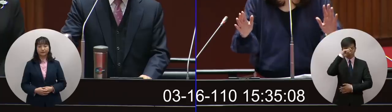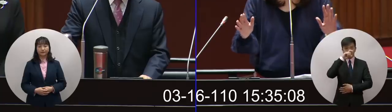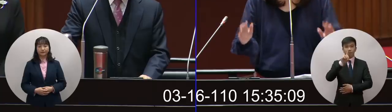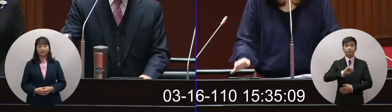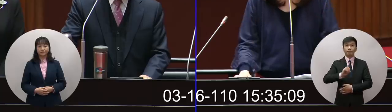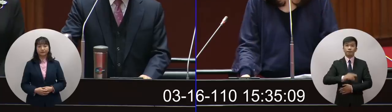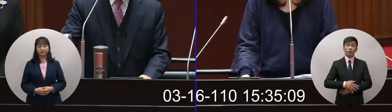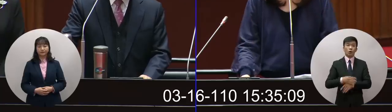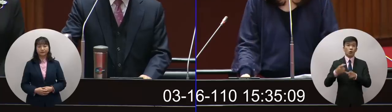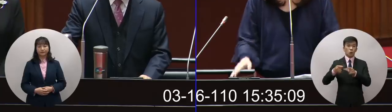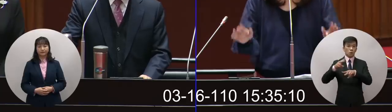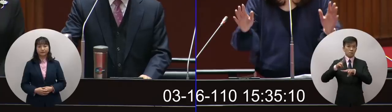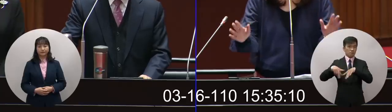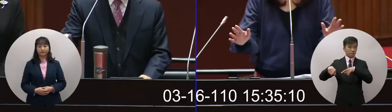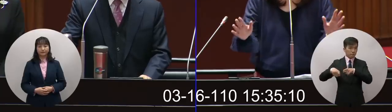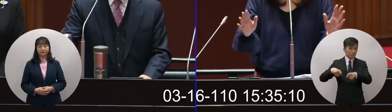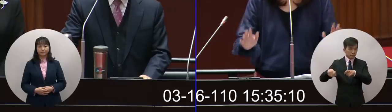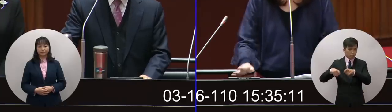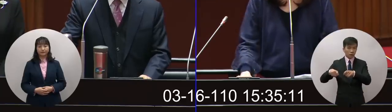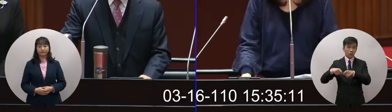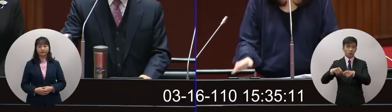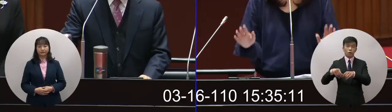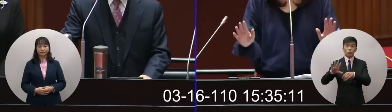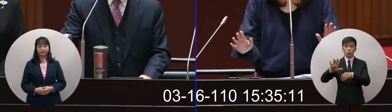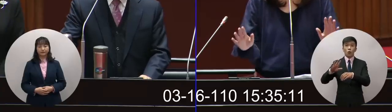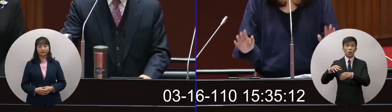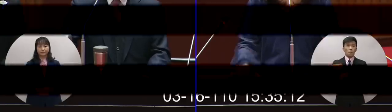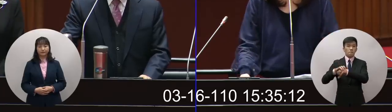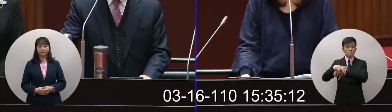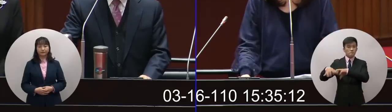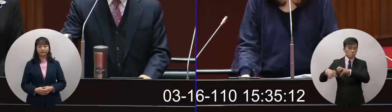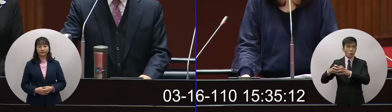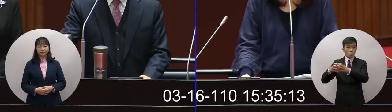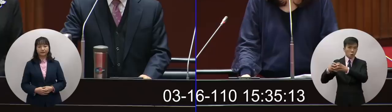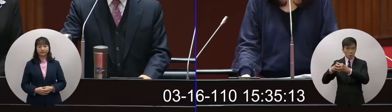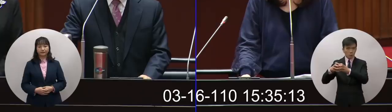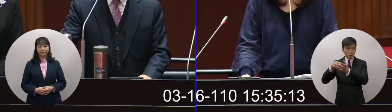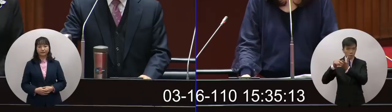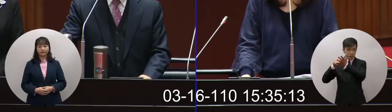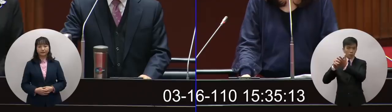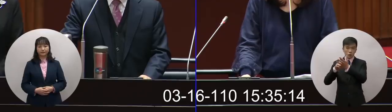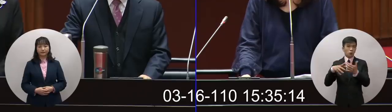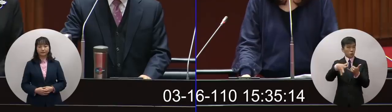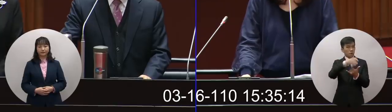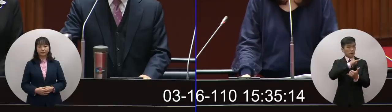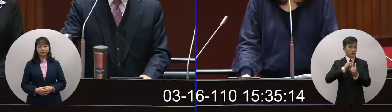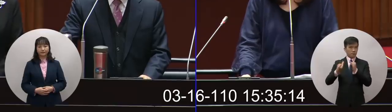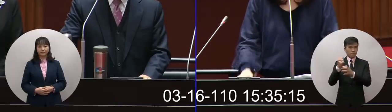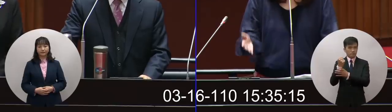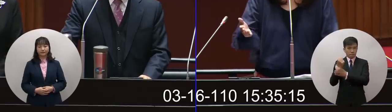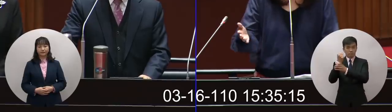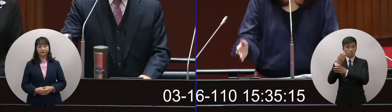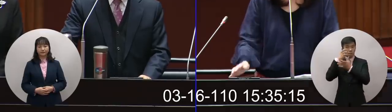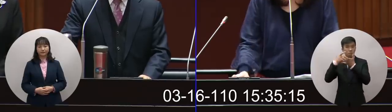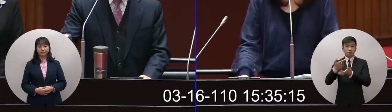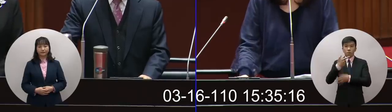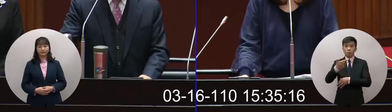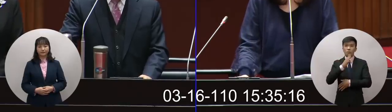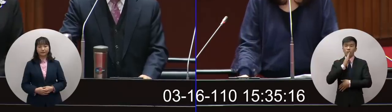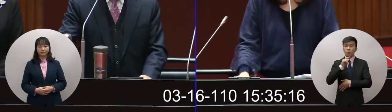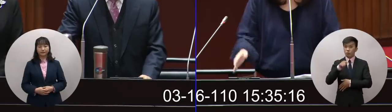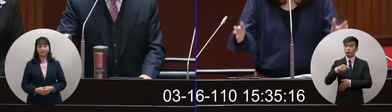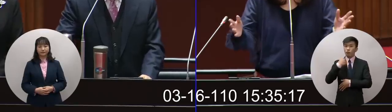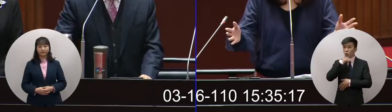一个公共政策由环团提出，全民响应，表示大家高度的重视，这对台湾是好